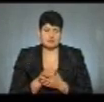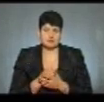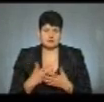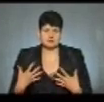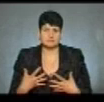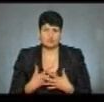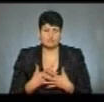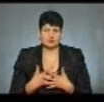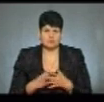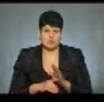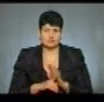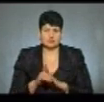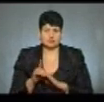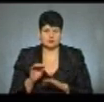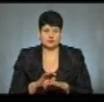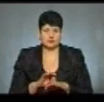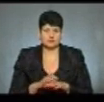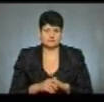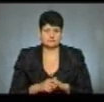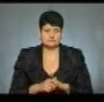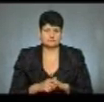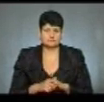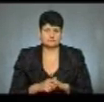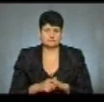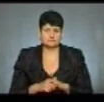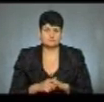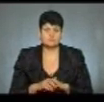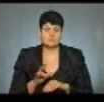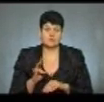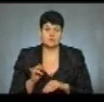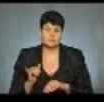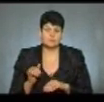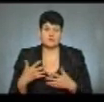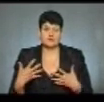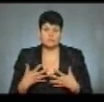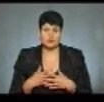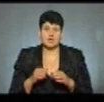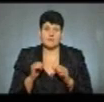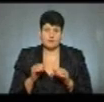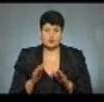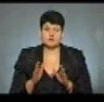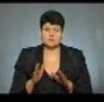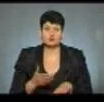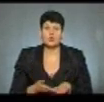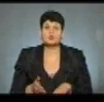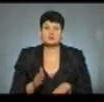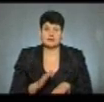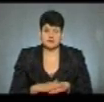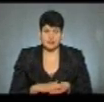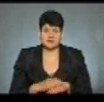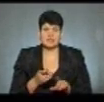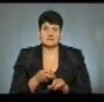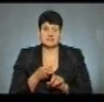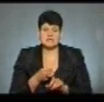на початку захворюваності? Ну, пневмонія може, звичайно, бути як ускладнення